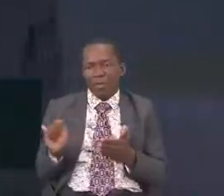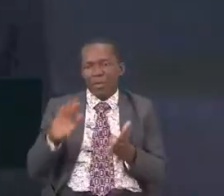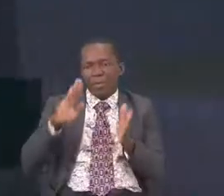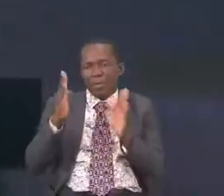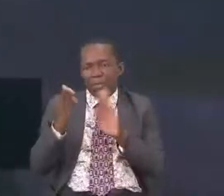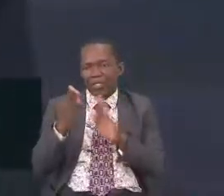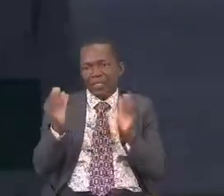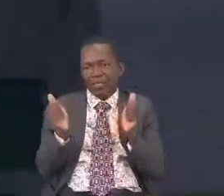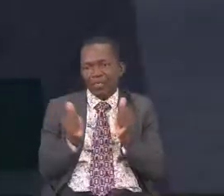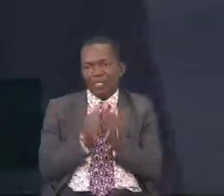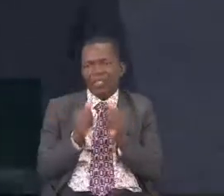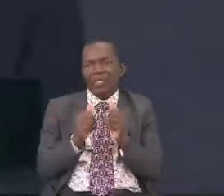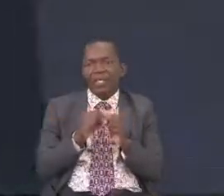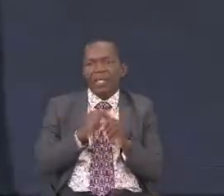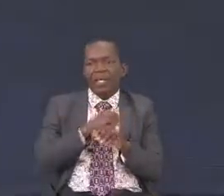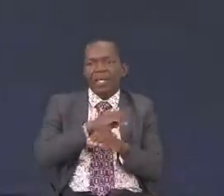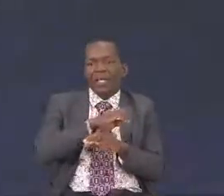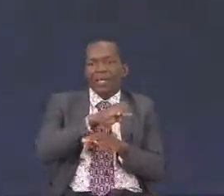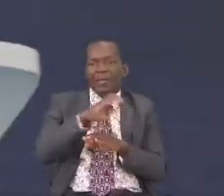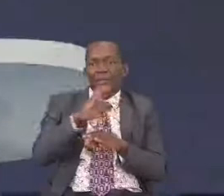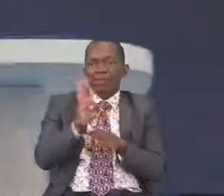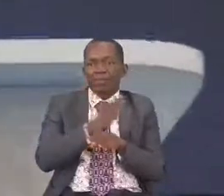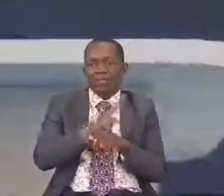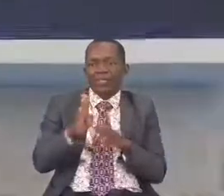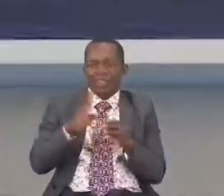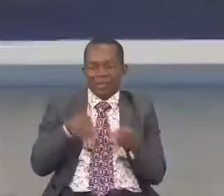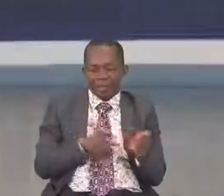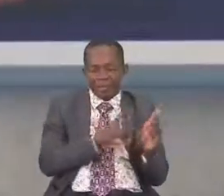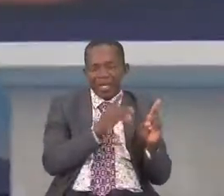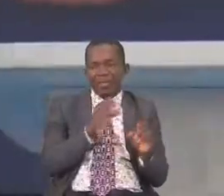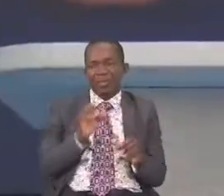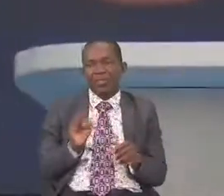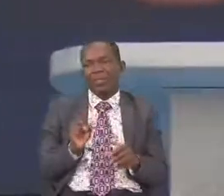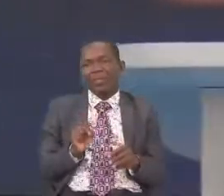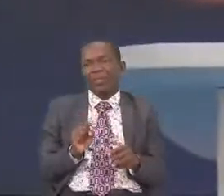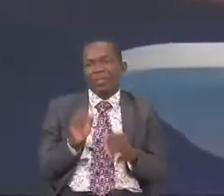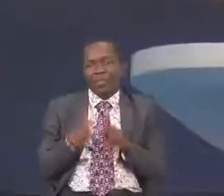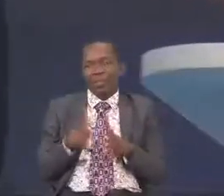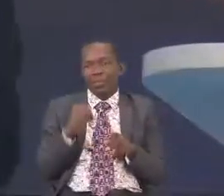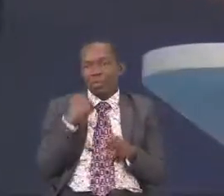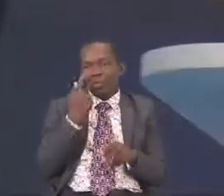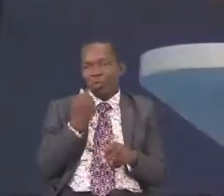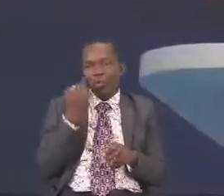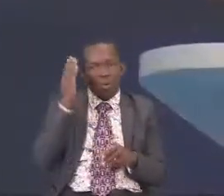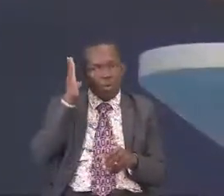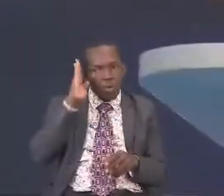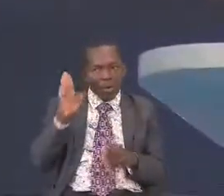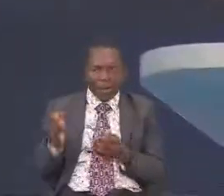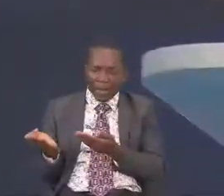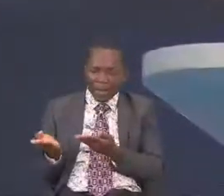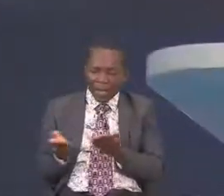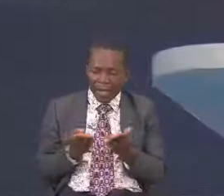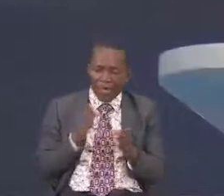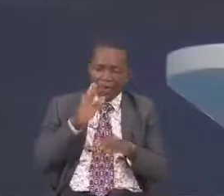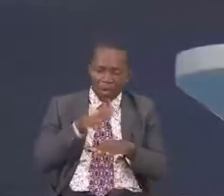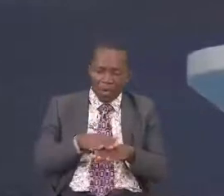C'est pour les formateurs de disciples engagés. La présence incessante de Dieu avec les formateurs de